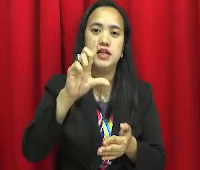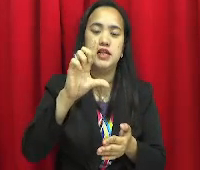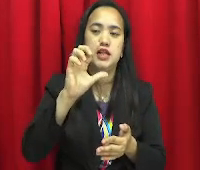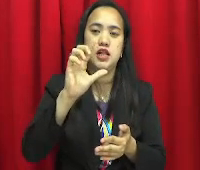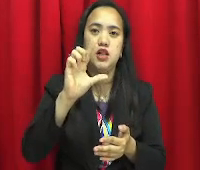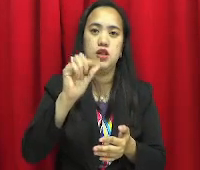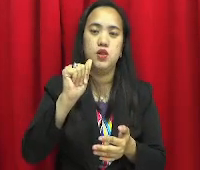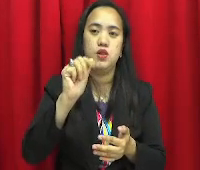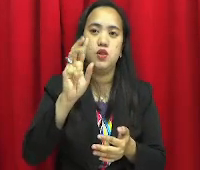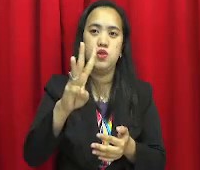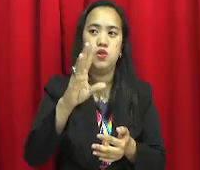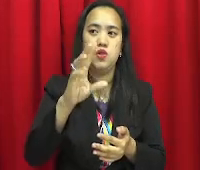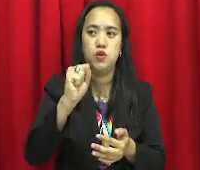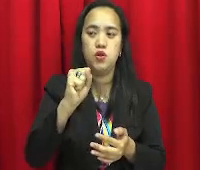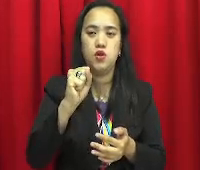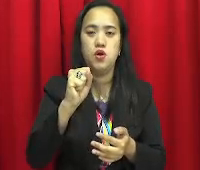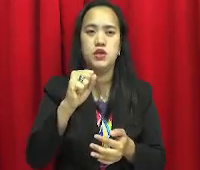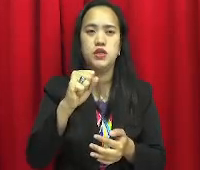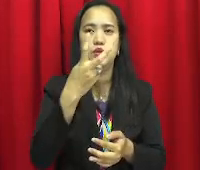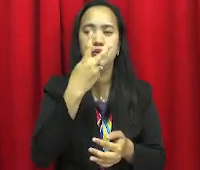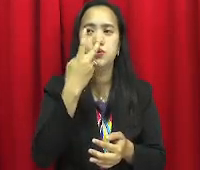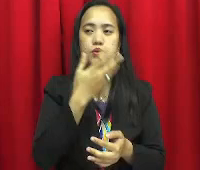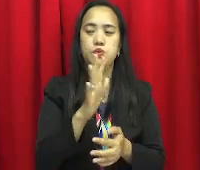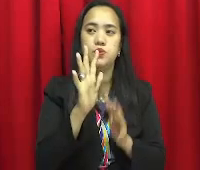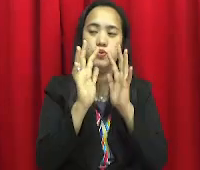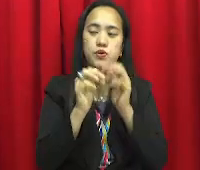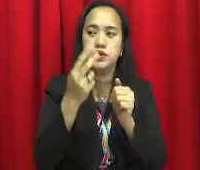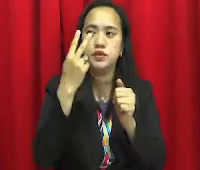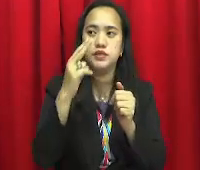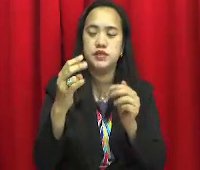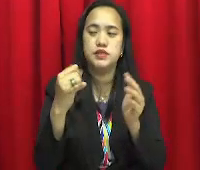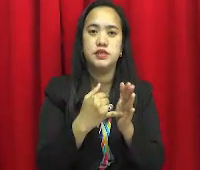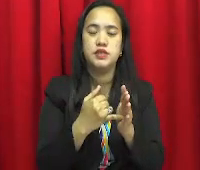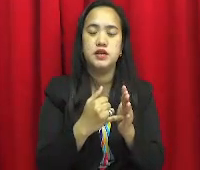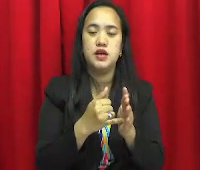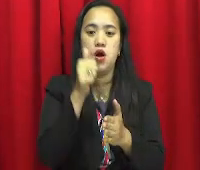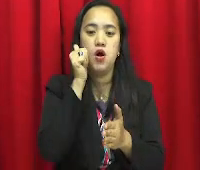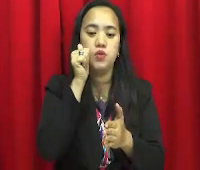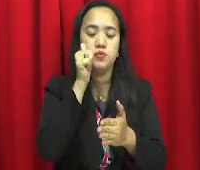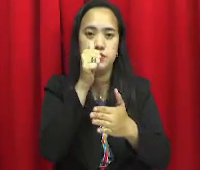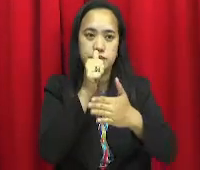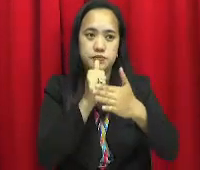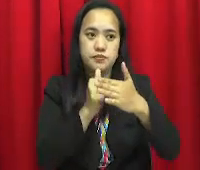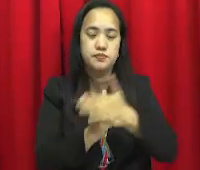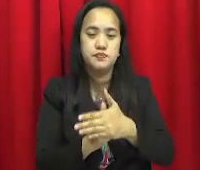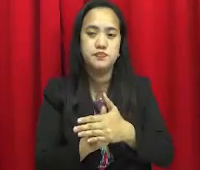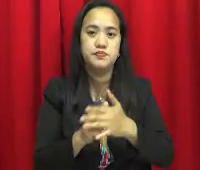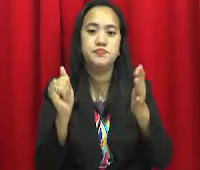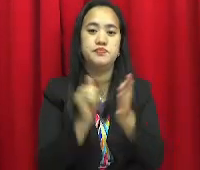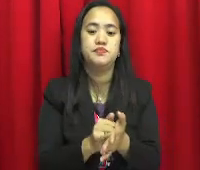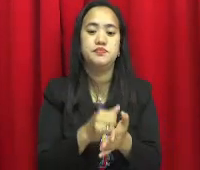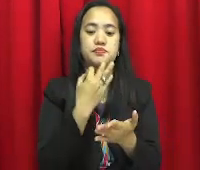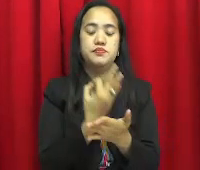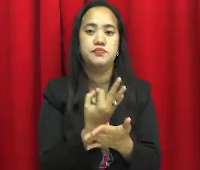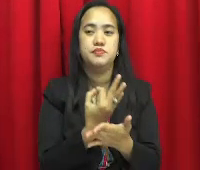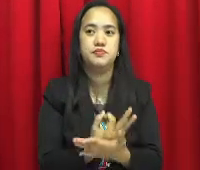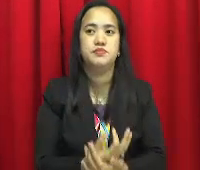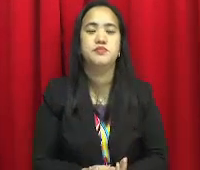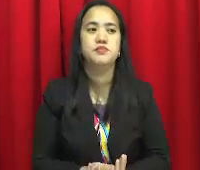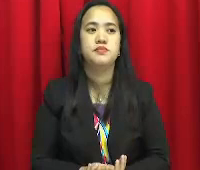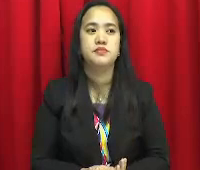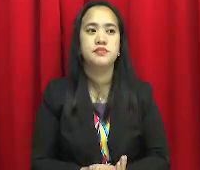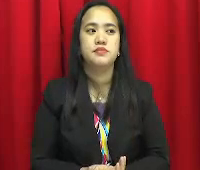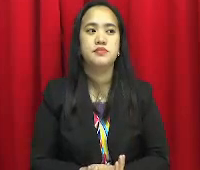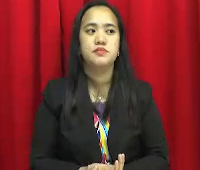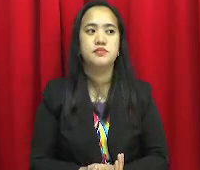mo na merong hindi magandang relasyon. Opo. So, hindi sila nagtatago usually, Pastor. Nagtataguan pa yan. Totoo yan. Tatama ka dyan.